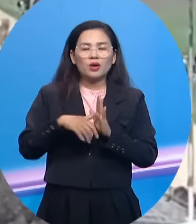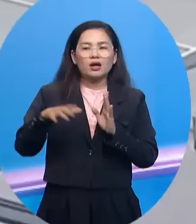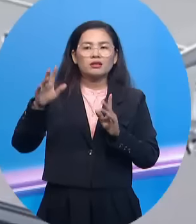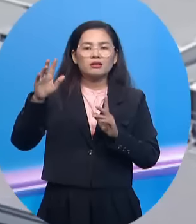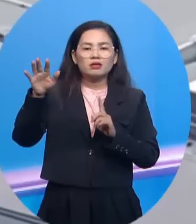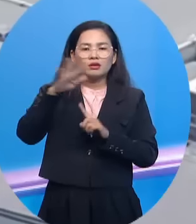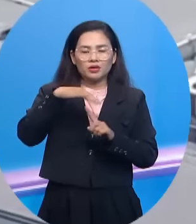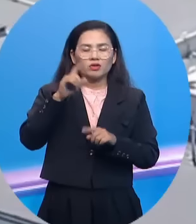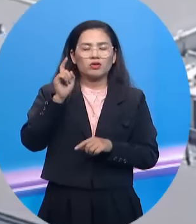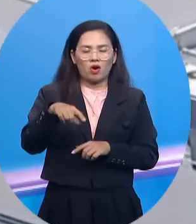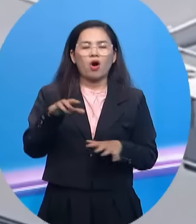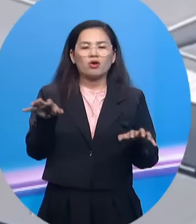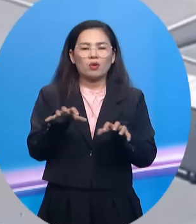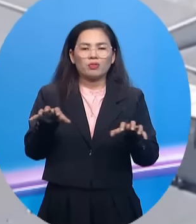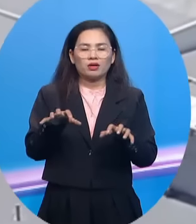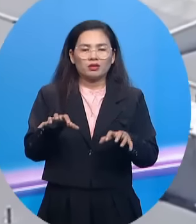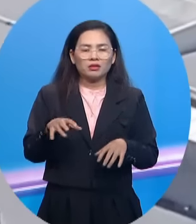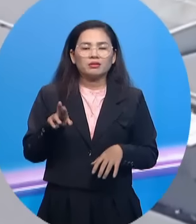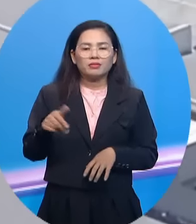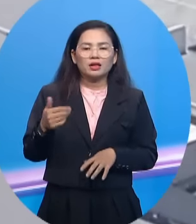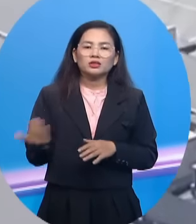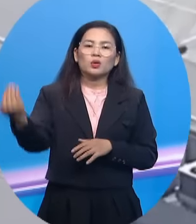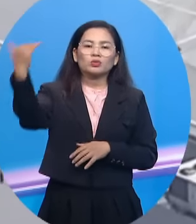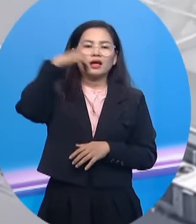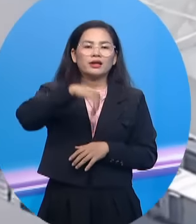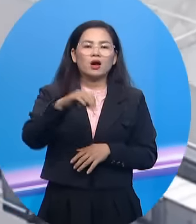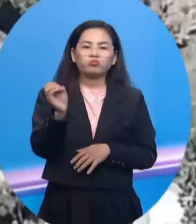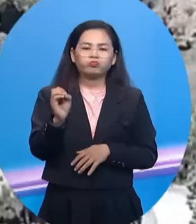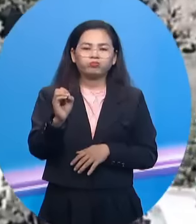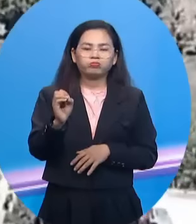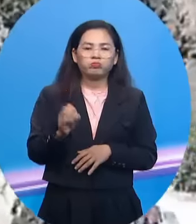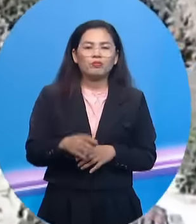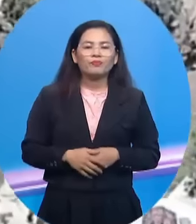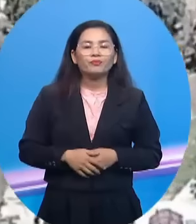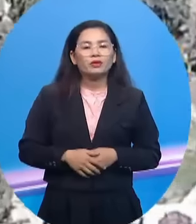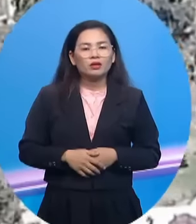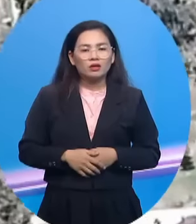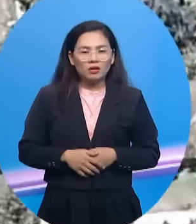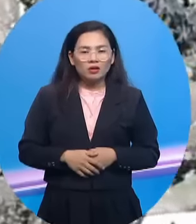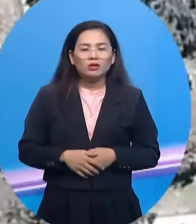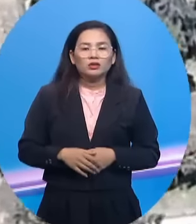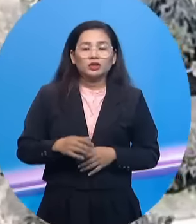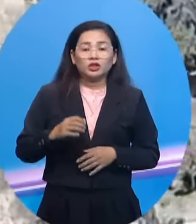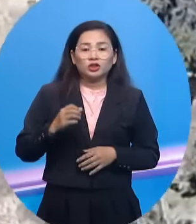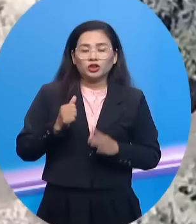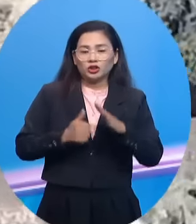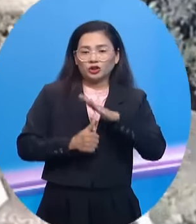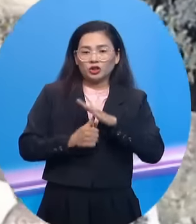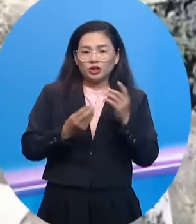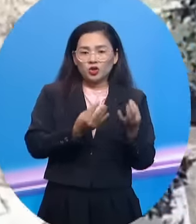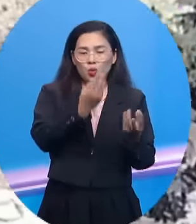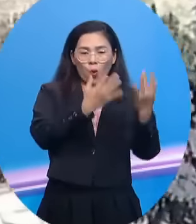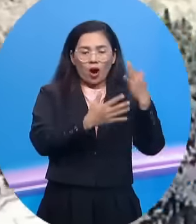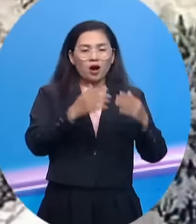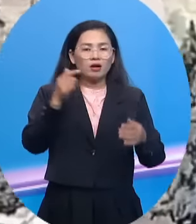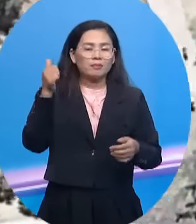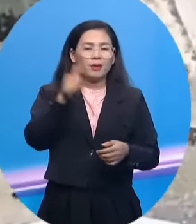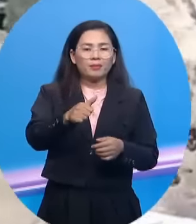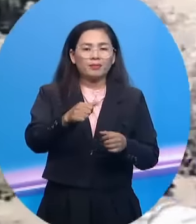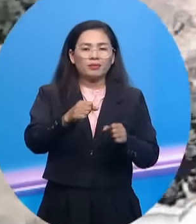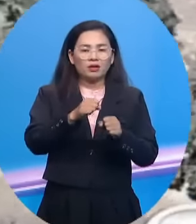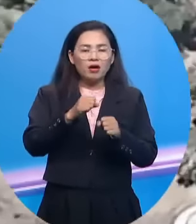Mỹ xác nhận trận động đất này không gây ra sóng thần. Sở cứu hỏa Los Angeles đã kích hoạt cơ chế ứng phó động đất. Các lực